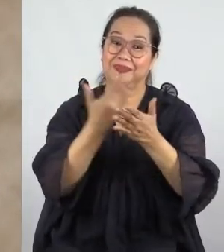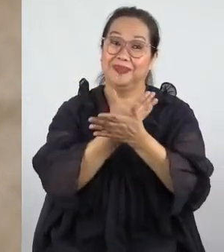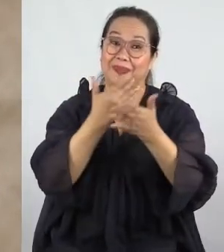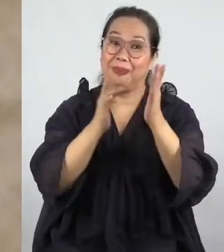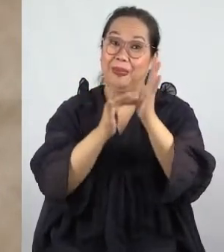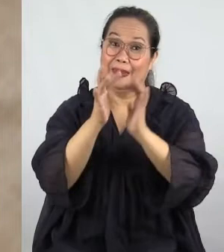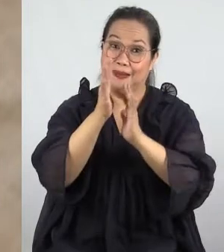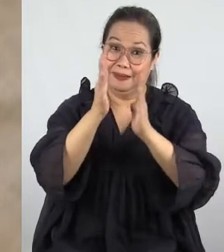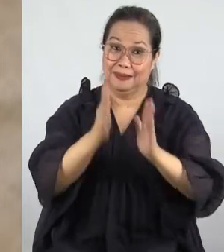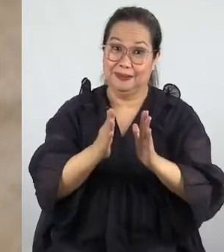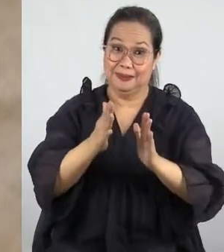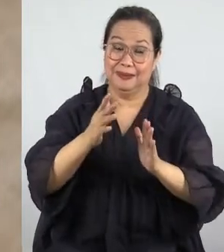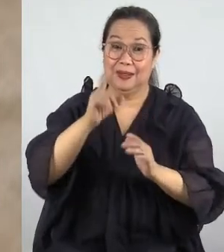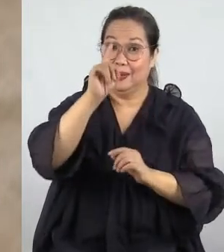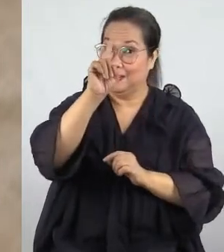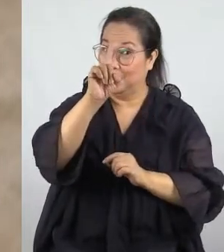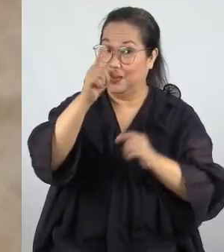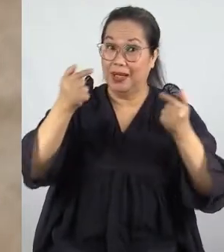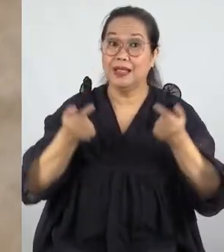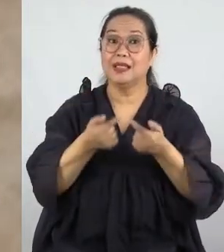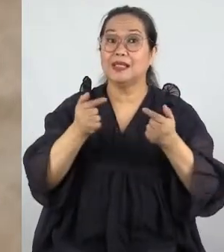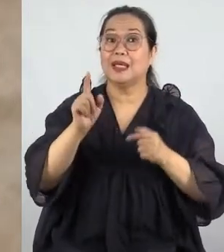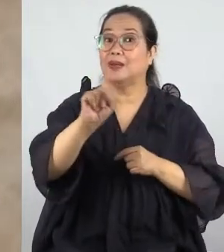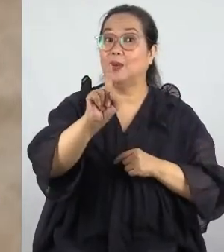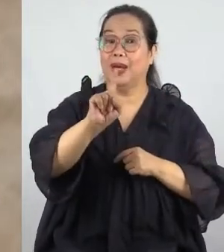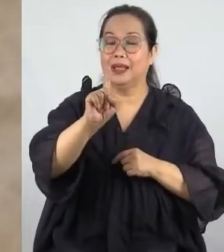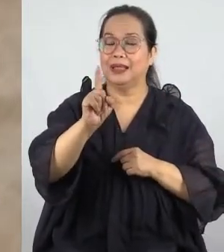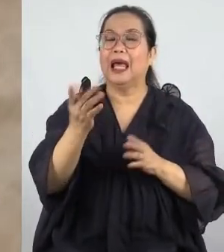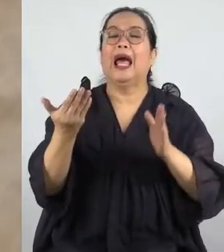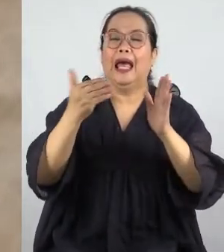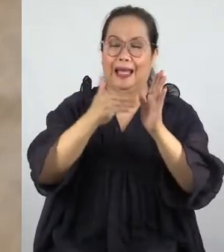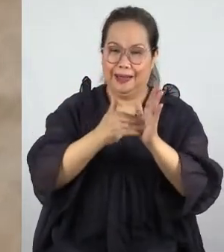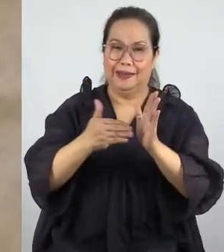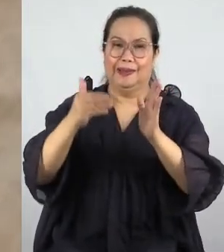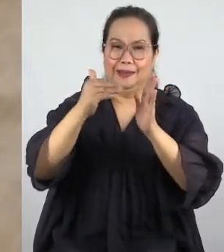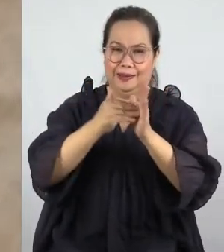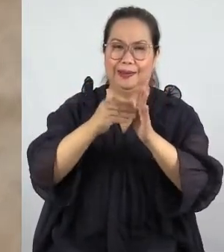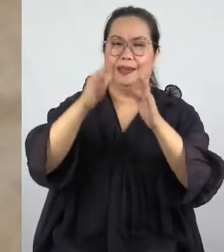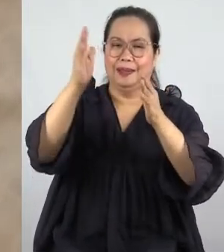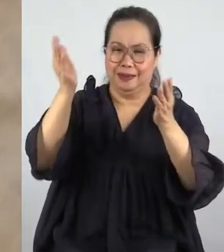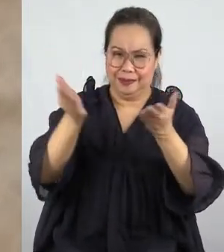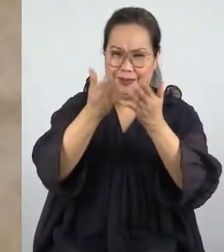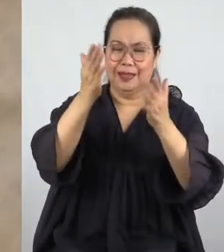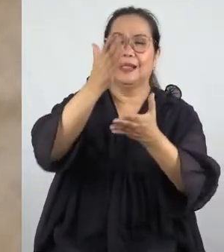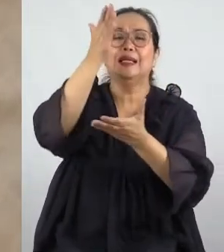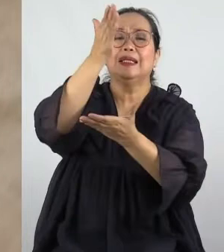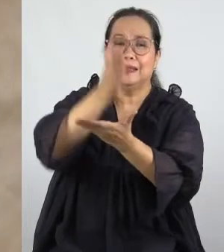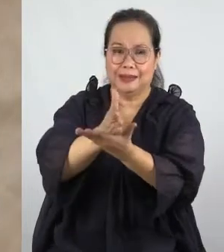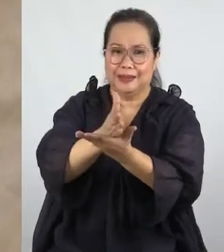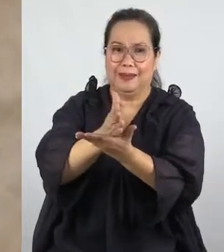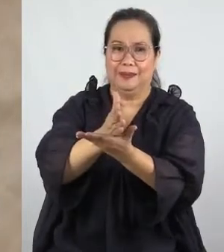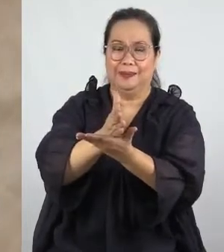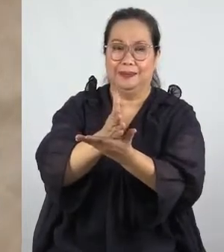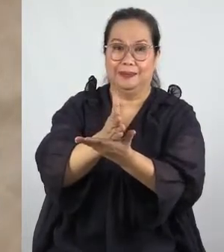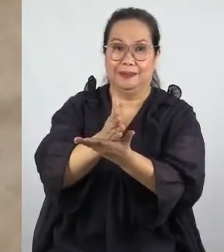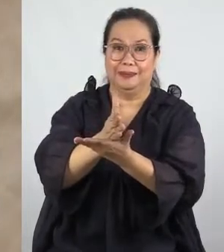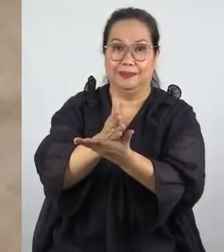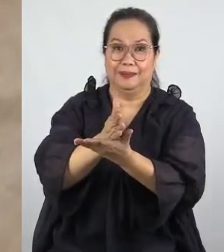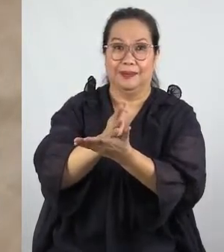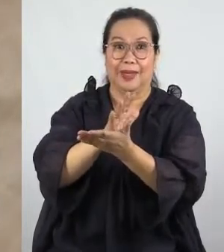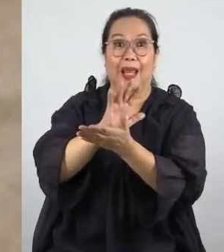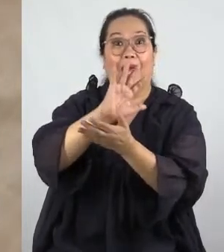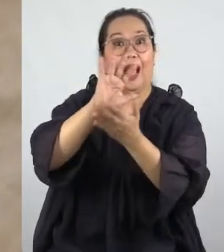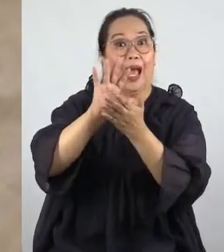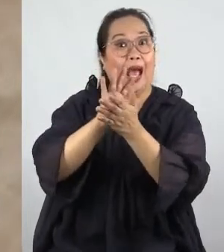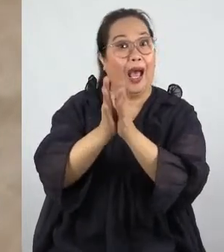Kristiyano, ang isang kasalanan nila na paulit-ulit niyang hinihikayat sila na iwanan na, ay yung kanilang